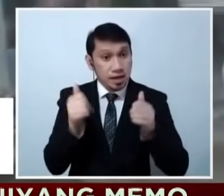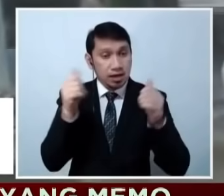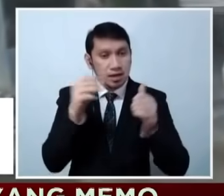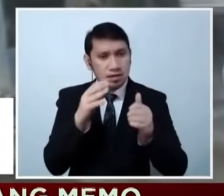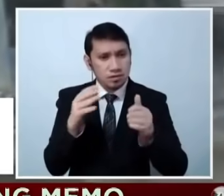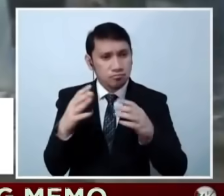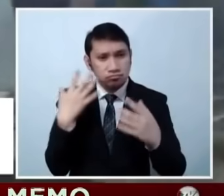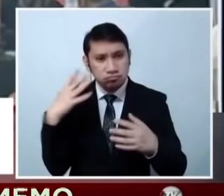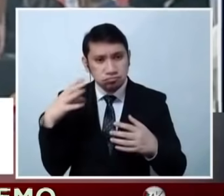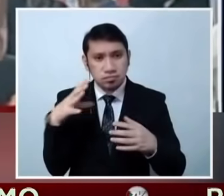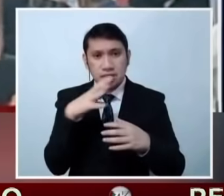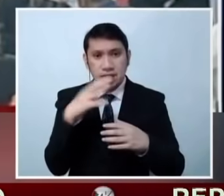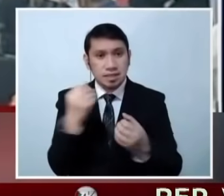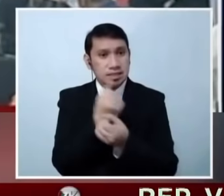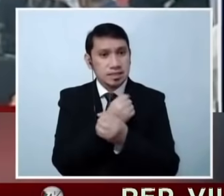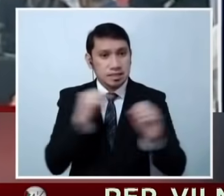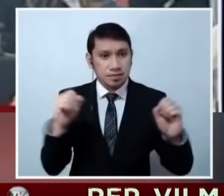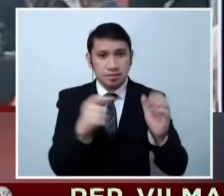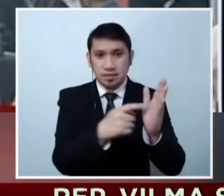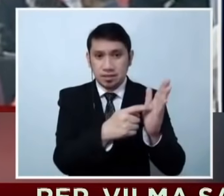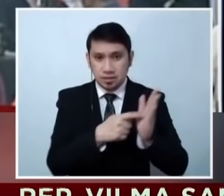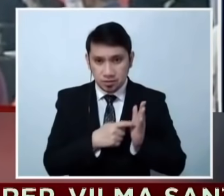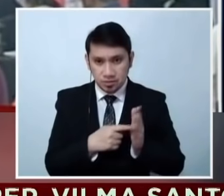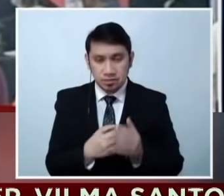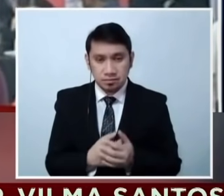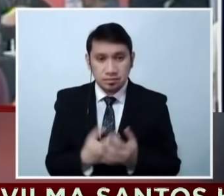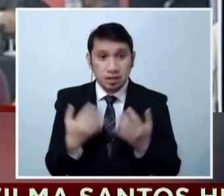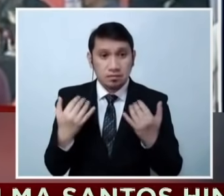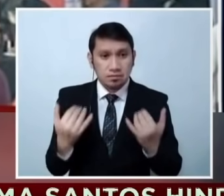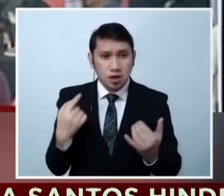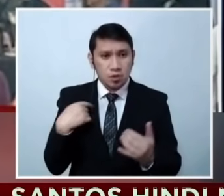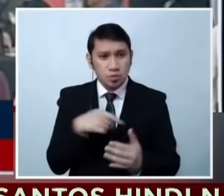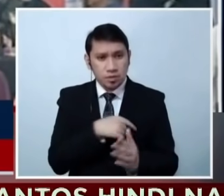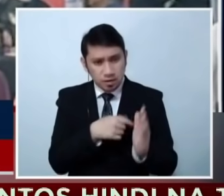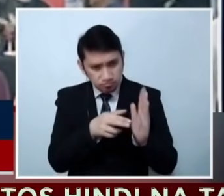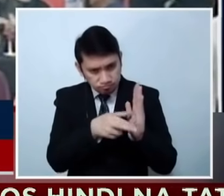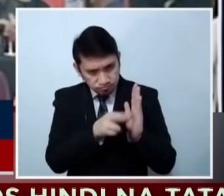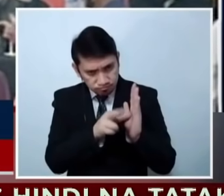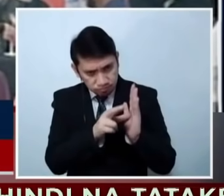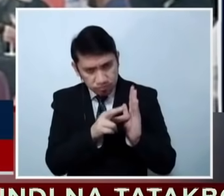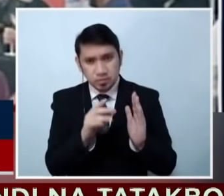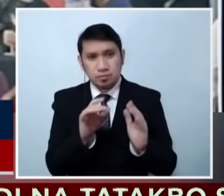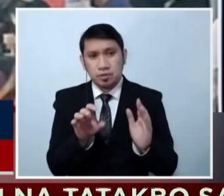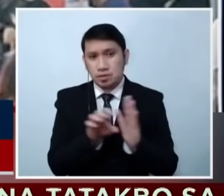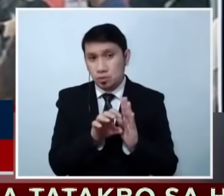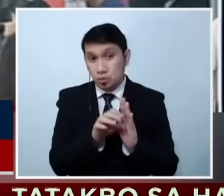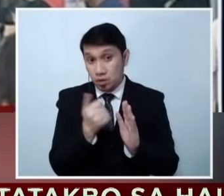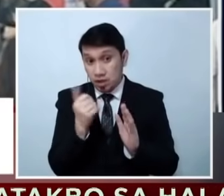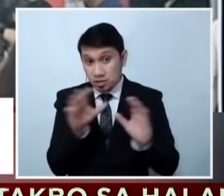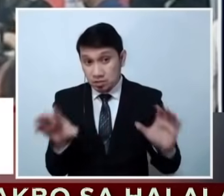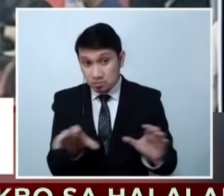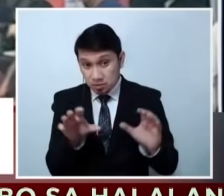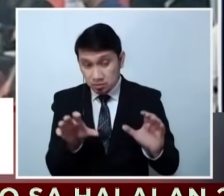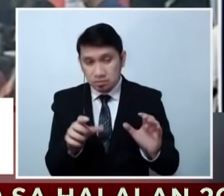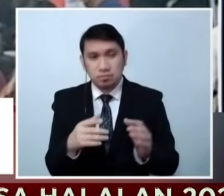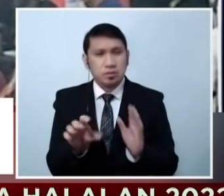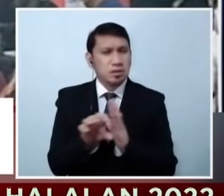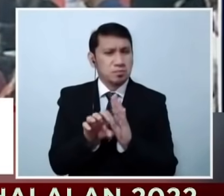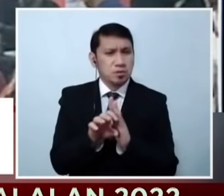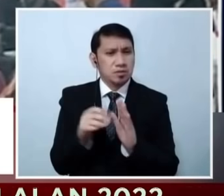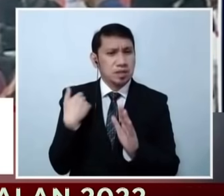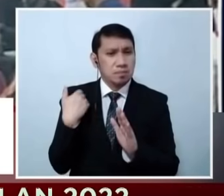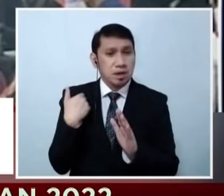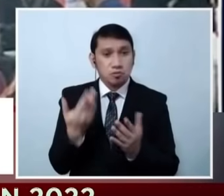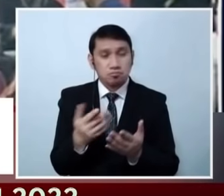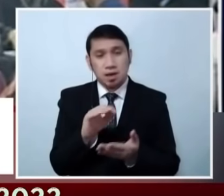requirements. Yung pinag-aaralan ngayon would be other activities. Kunwari, hindi pa nabalik yung mga